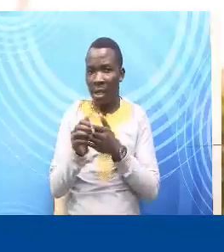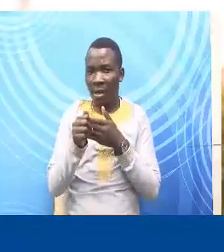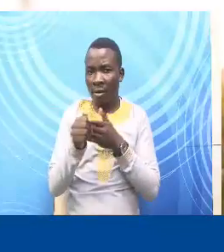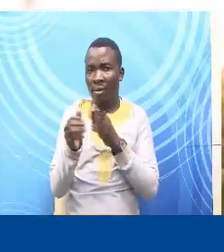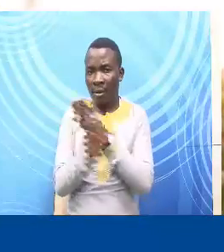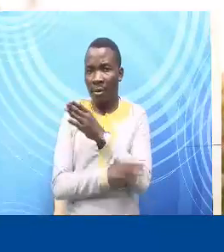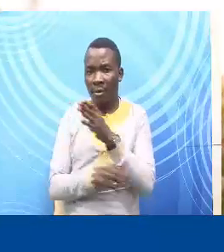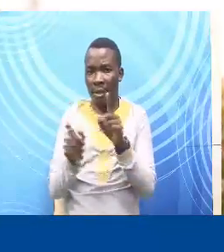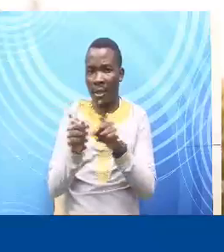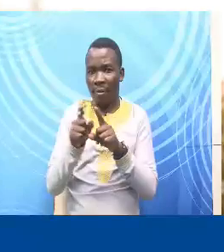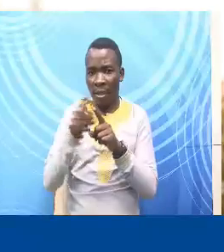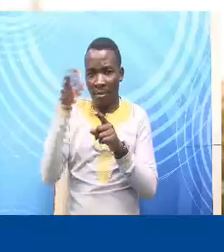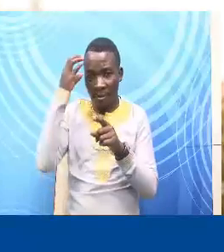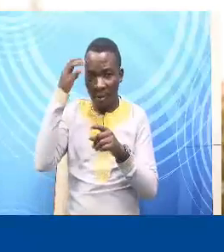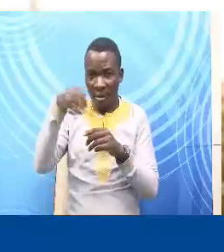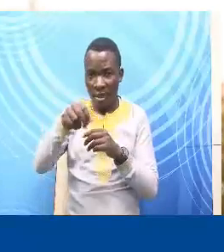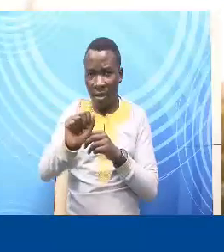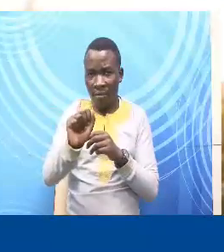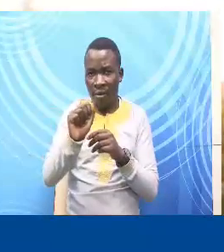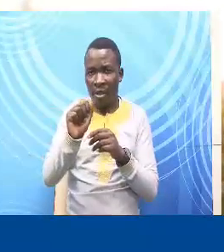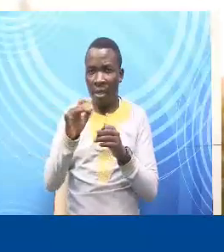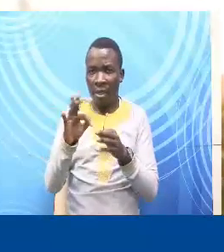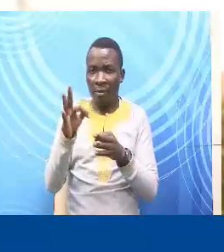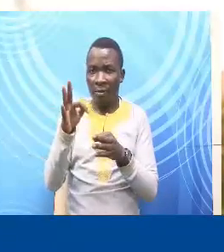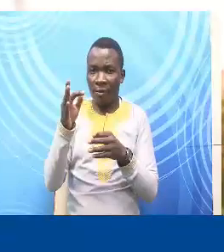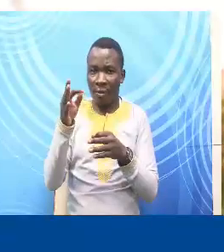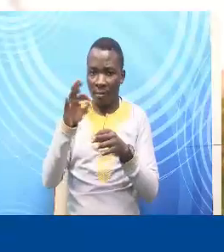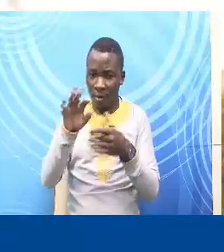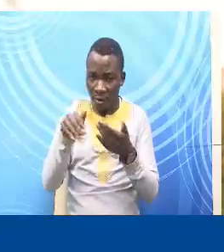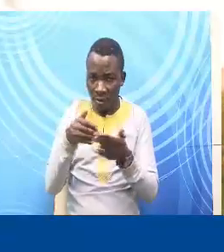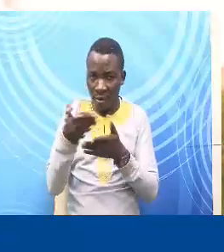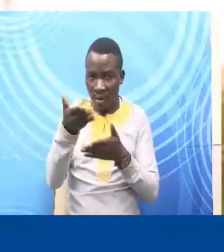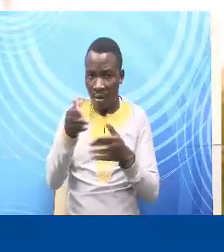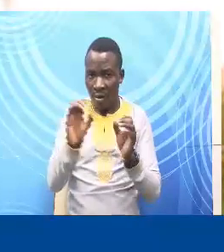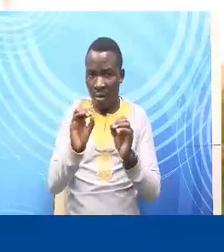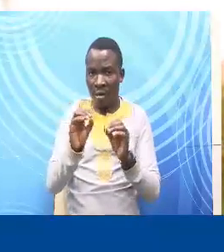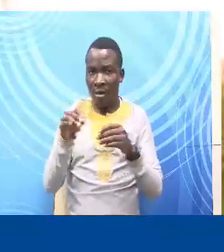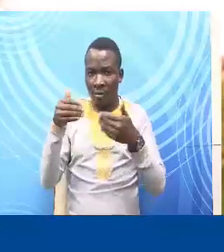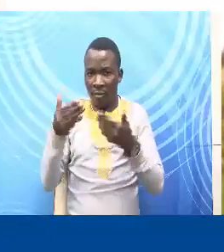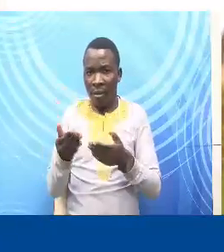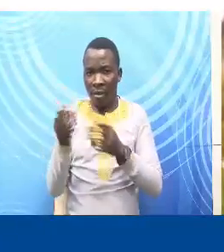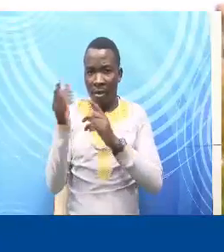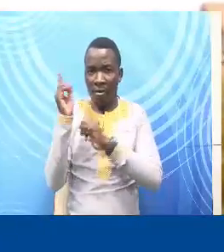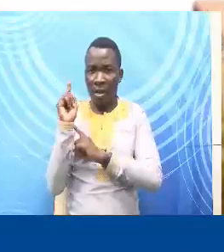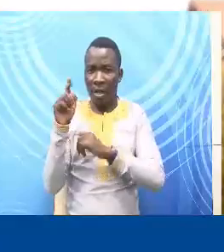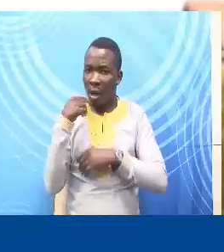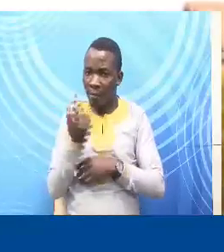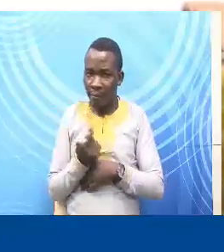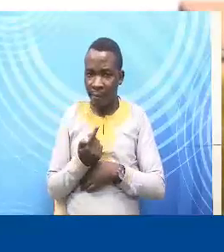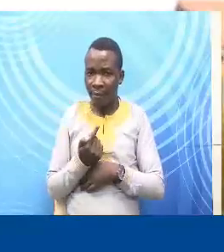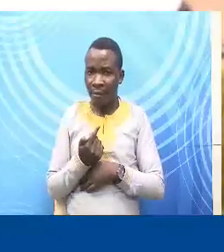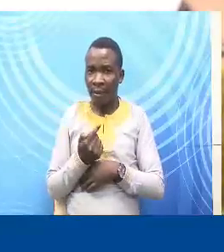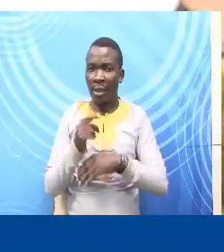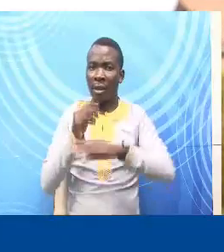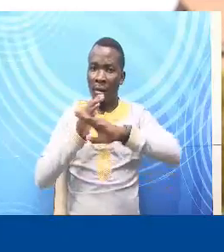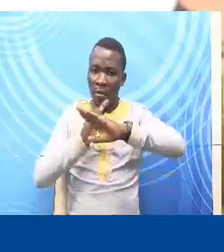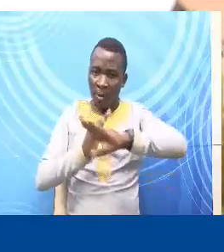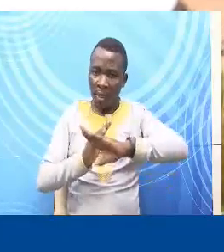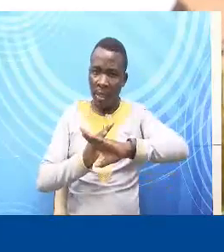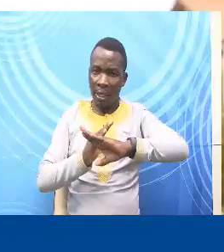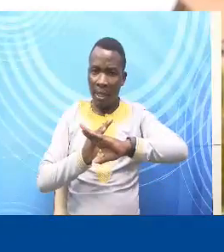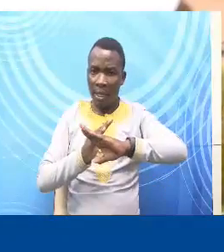n'ibirango byako ni ukuvuga ngo rero ibyo bidahari bose ubuhari urinde uri uwahehe ugomba rero kubirinda ntibivuga